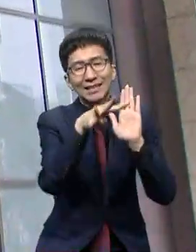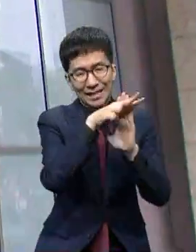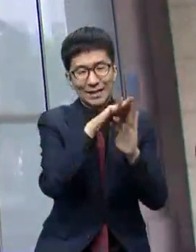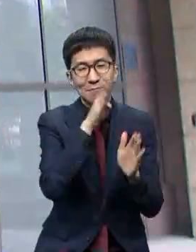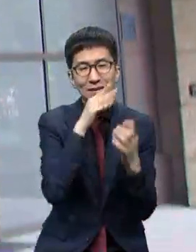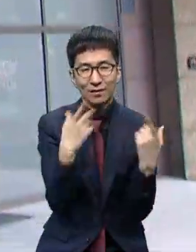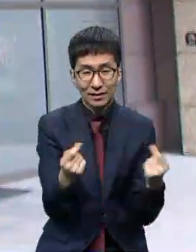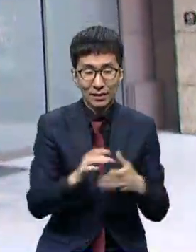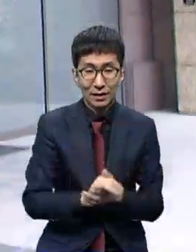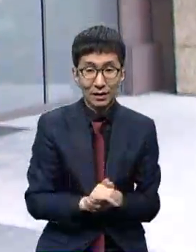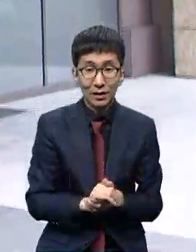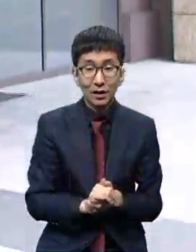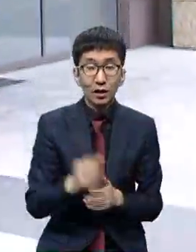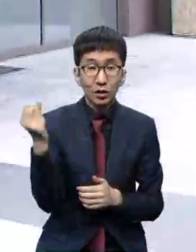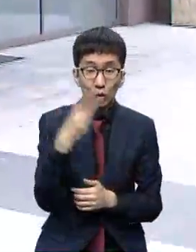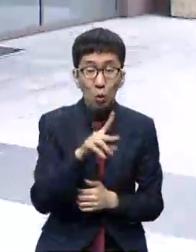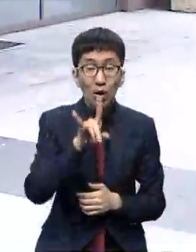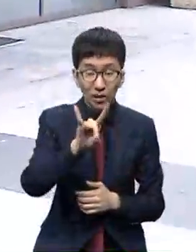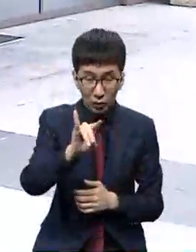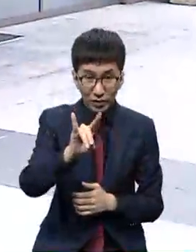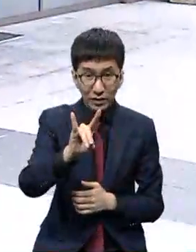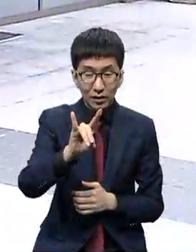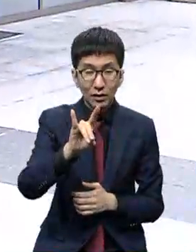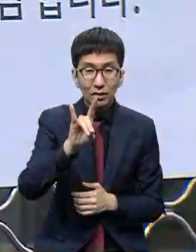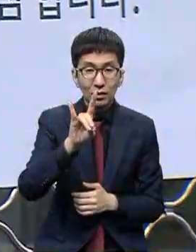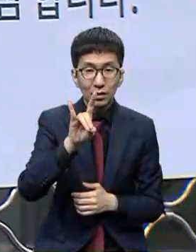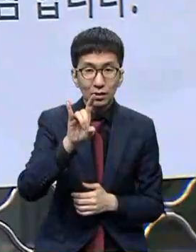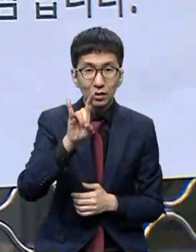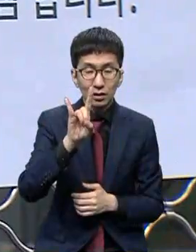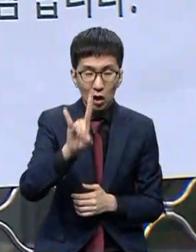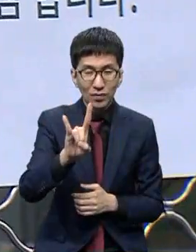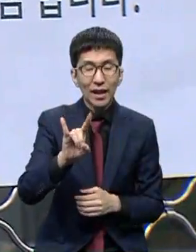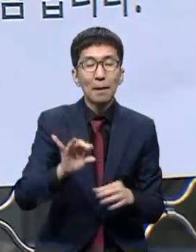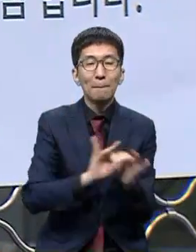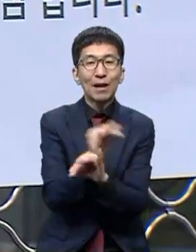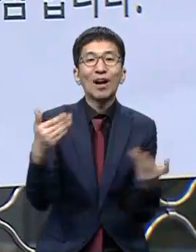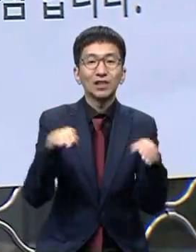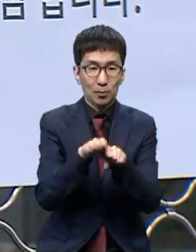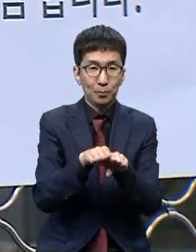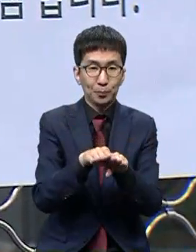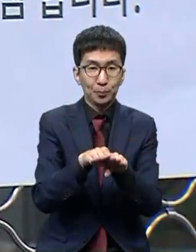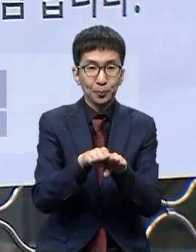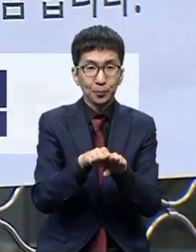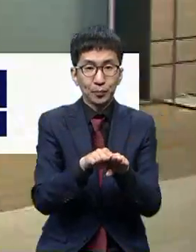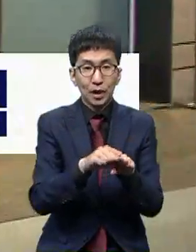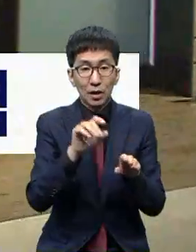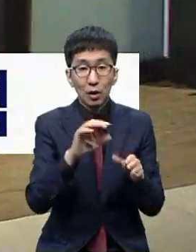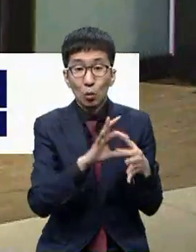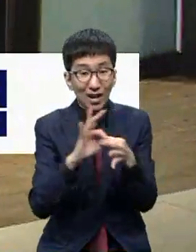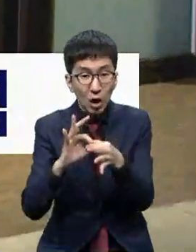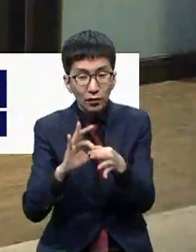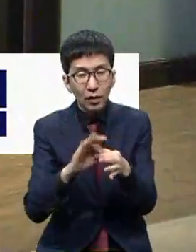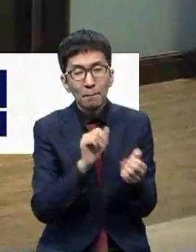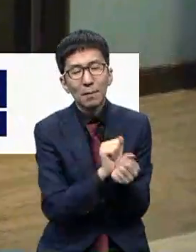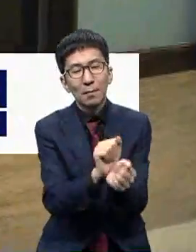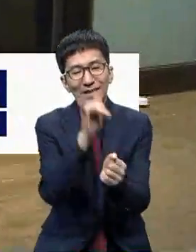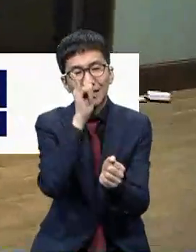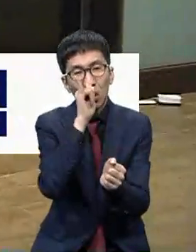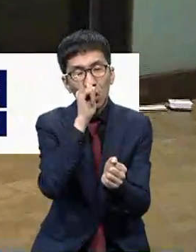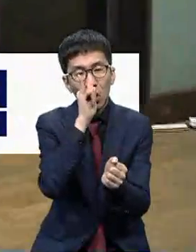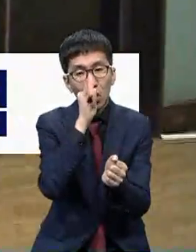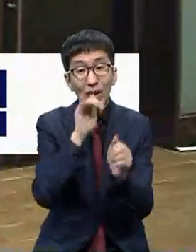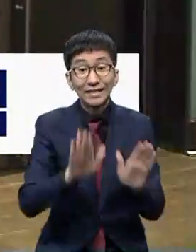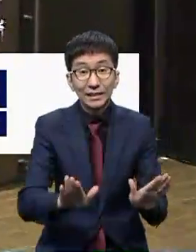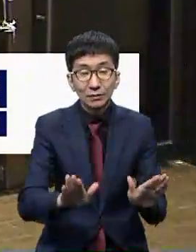무역센터점과 관련해선 확진자가 91명까지 늘었습니다. 종사자 76명을 중심으로 감염이 확산됐는데